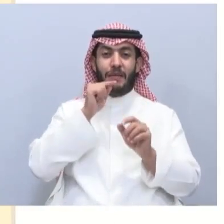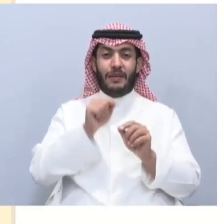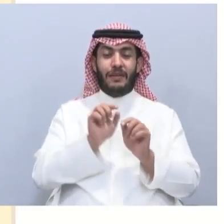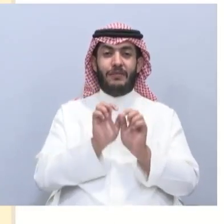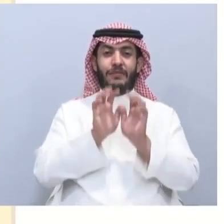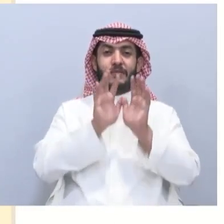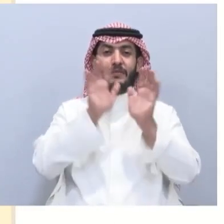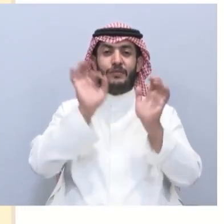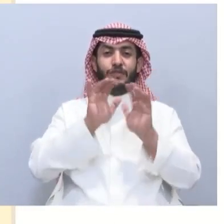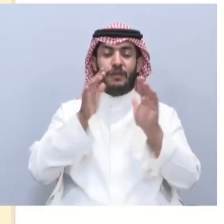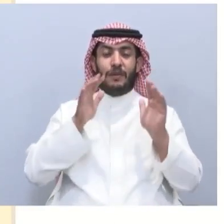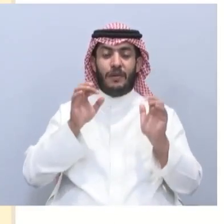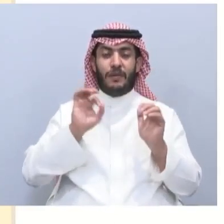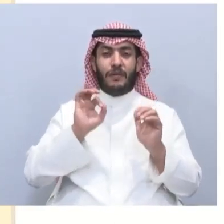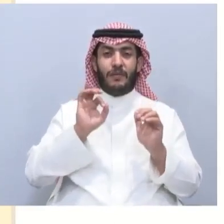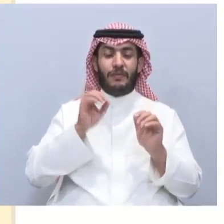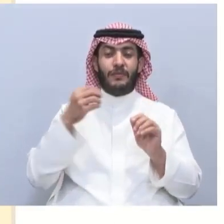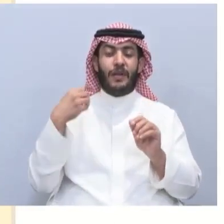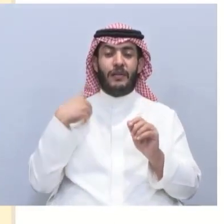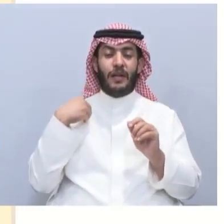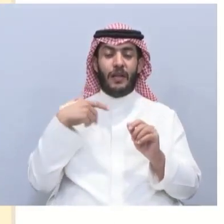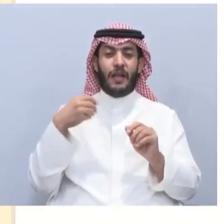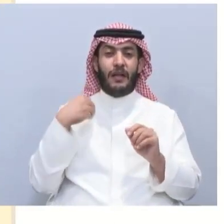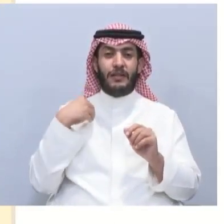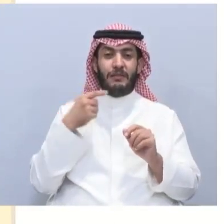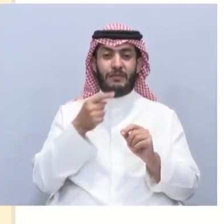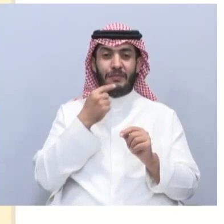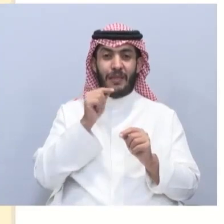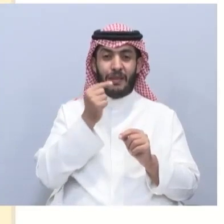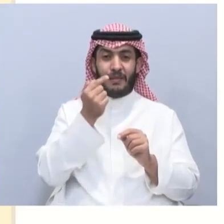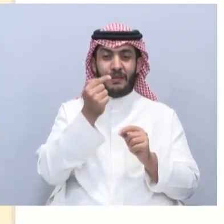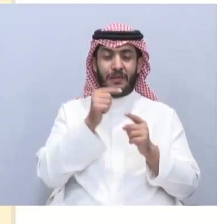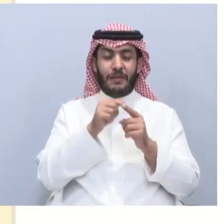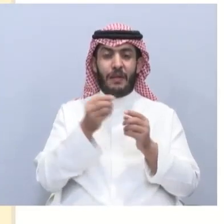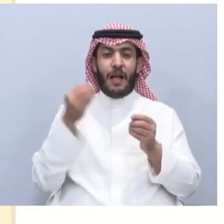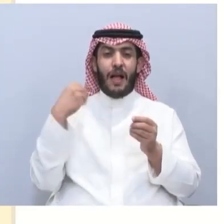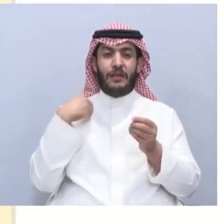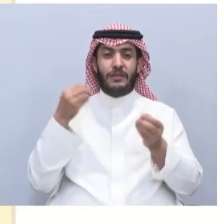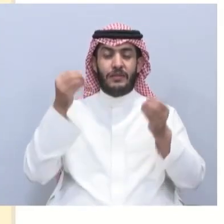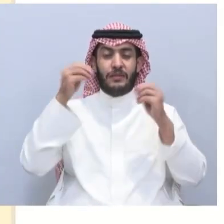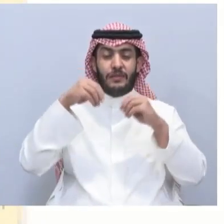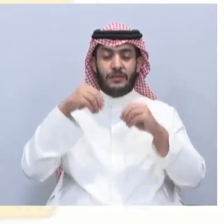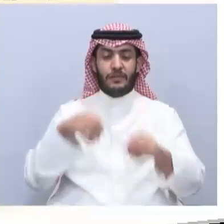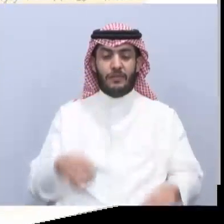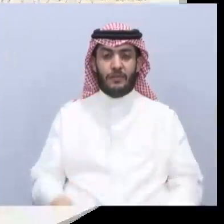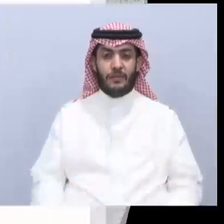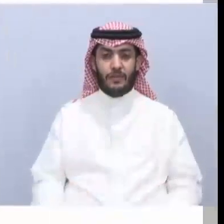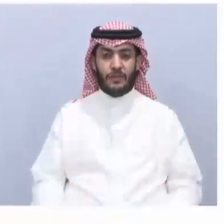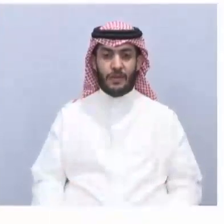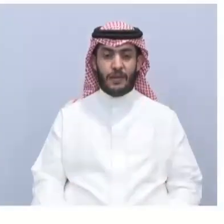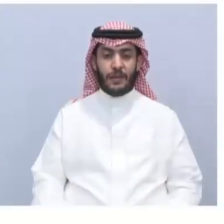يبارك فيها فتصبح صدقاء هذه الصدقه اليسيره في نظر صاحبه عظيمه عند الله عز وجل